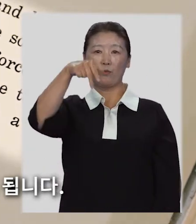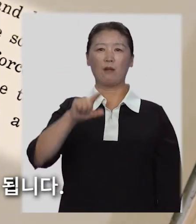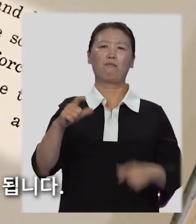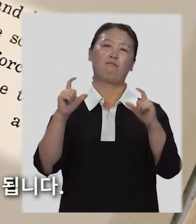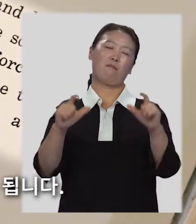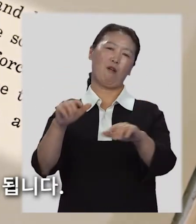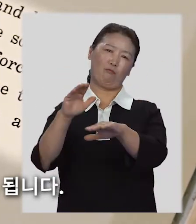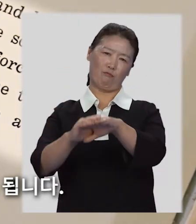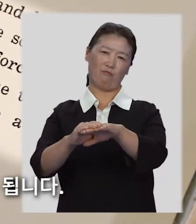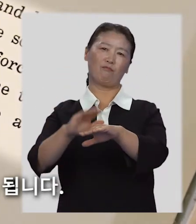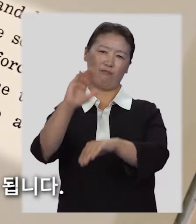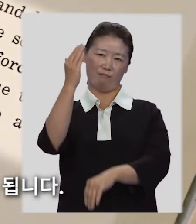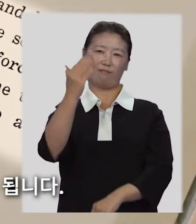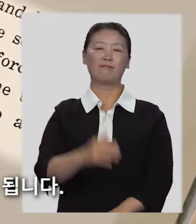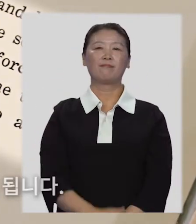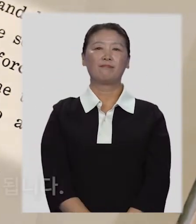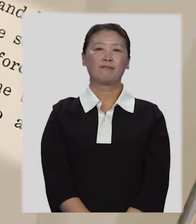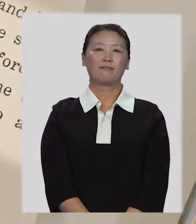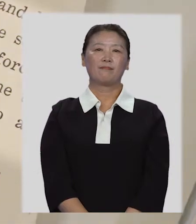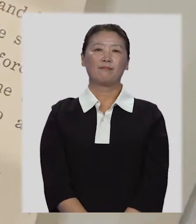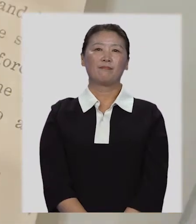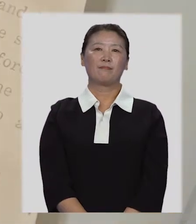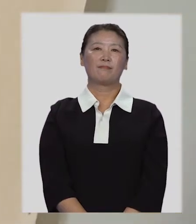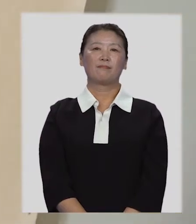두게 됩니다.